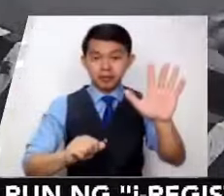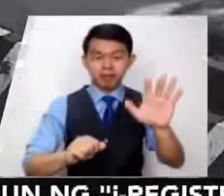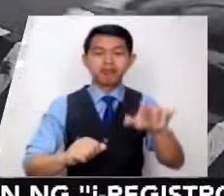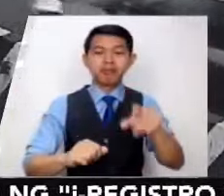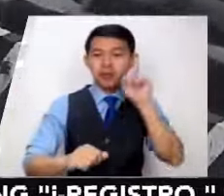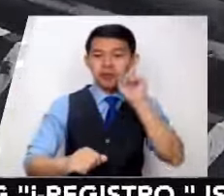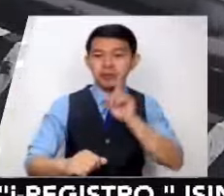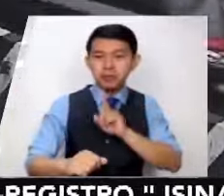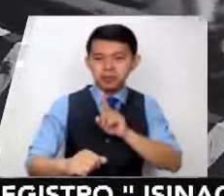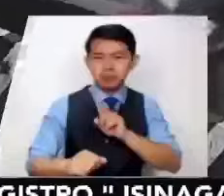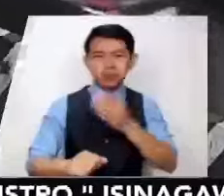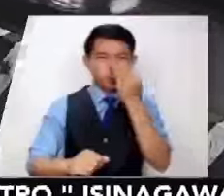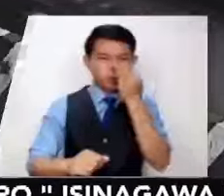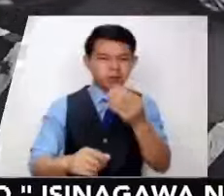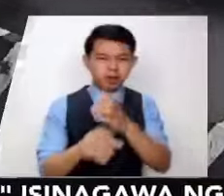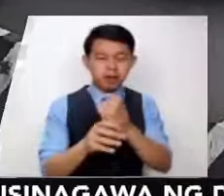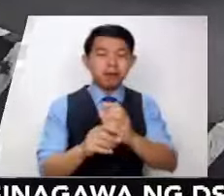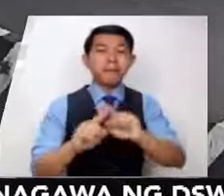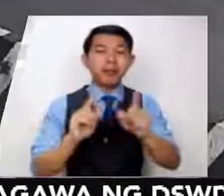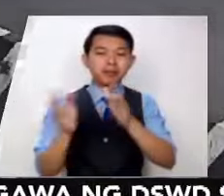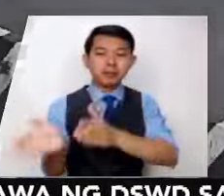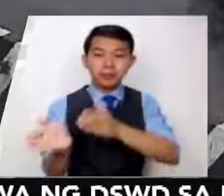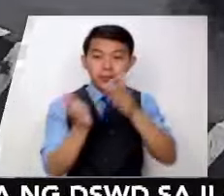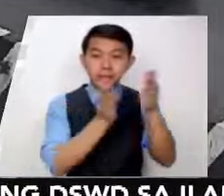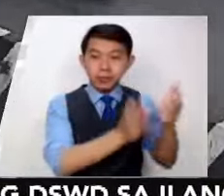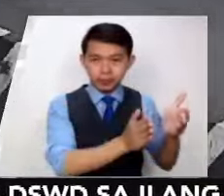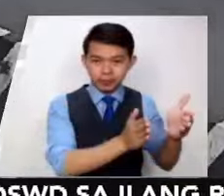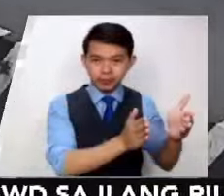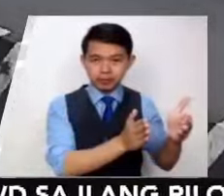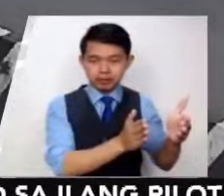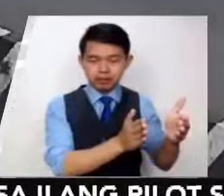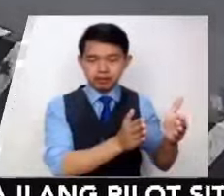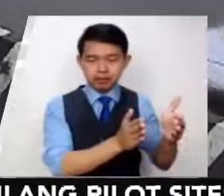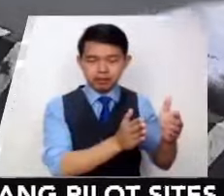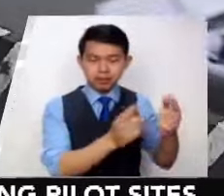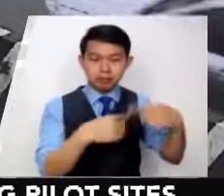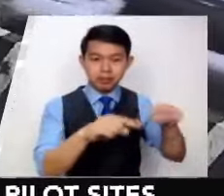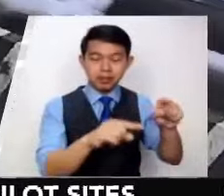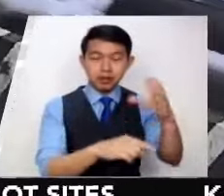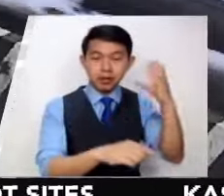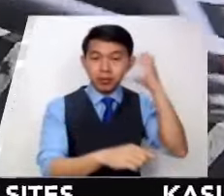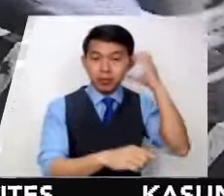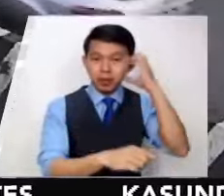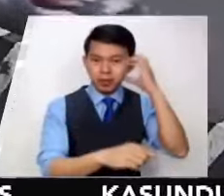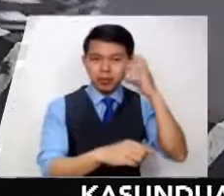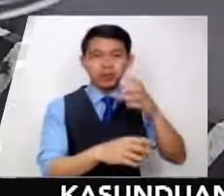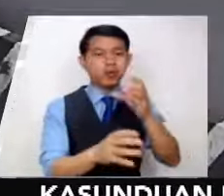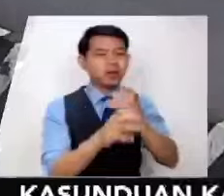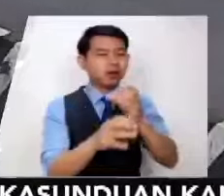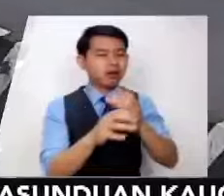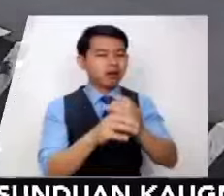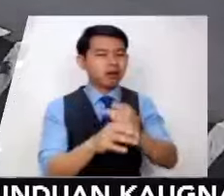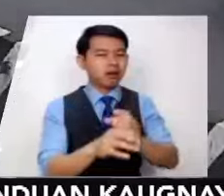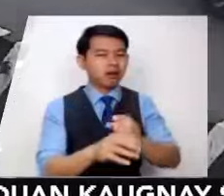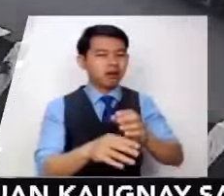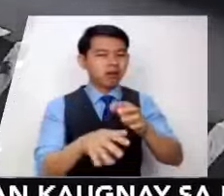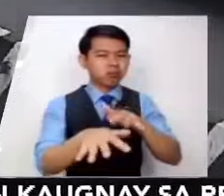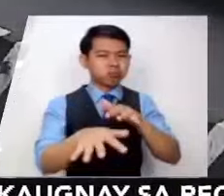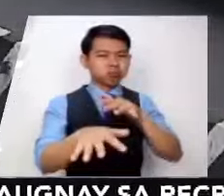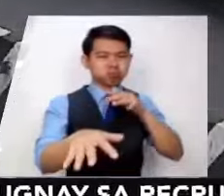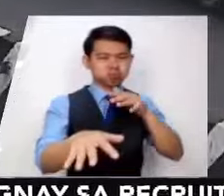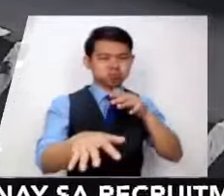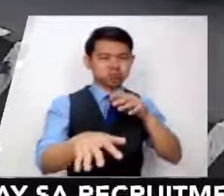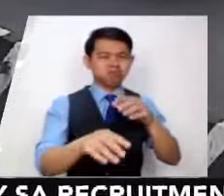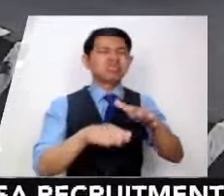sandaling ito yung sakha ng bahagi na papuntang Cubao ang Makapal na po ang volume ng mga sasakyan at Ah medyo Mabagal po yung usad